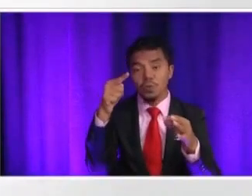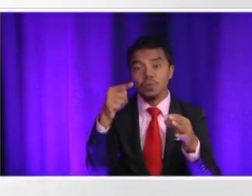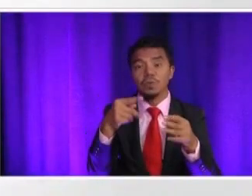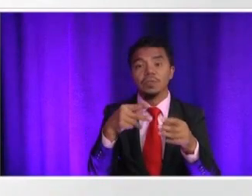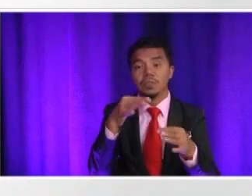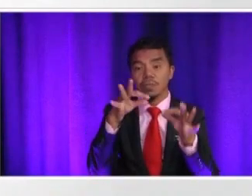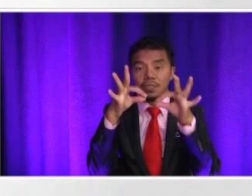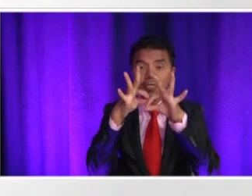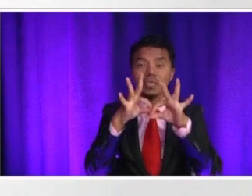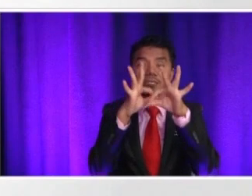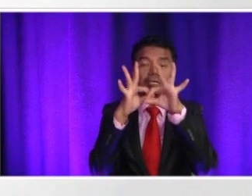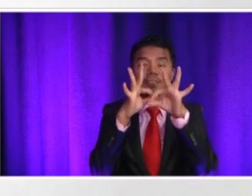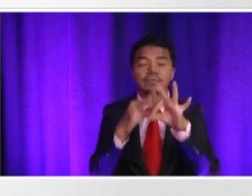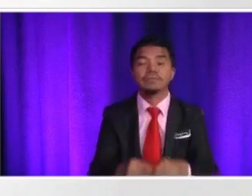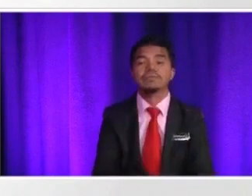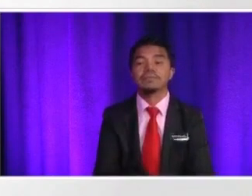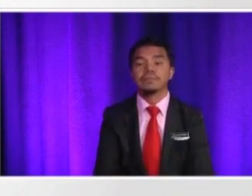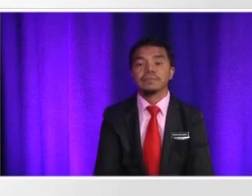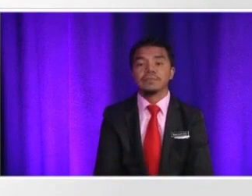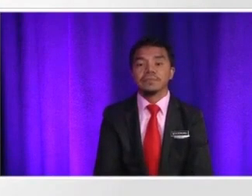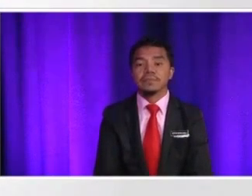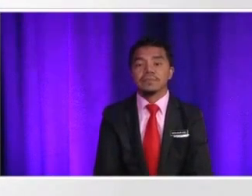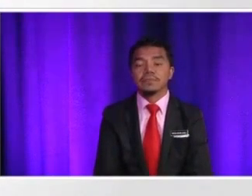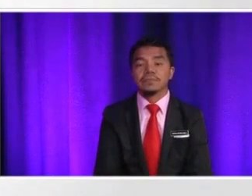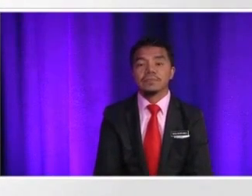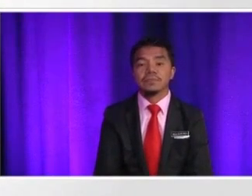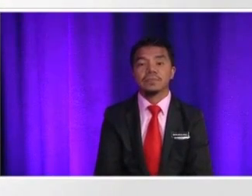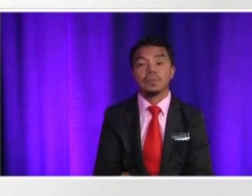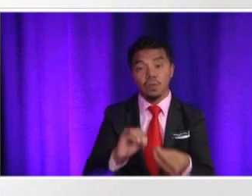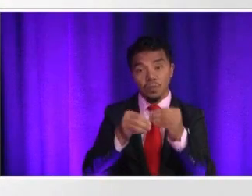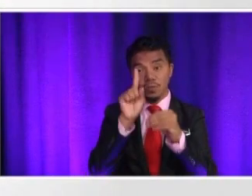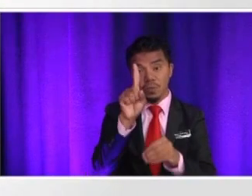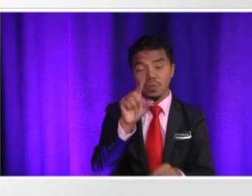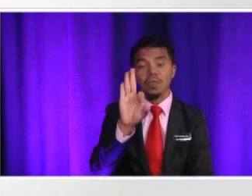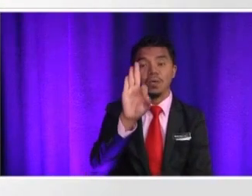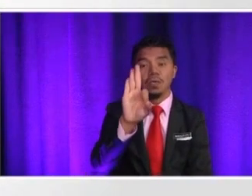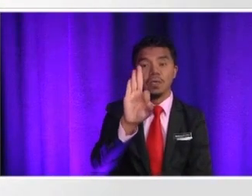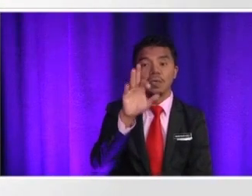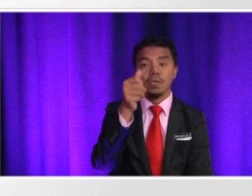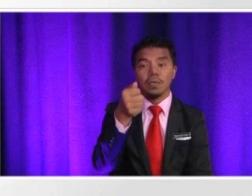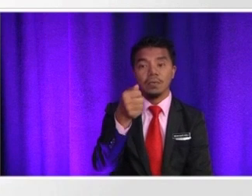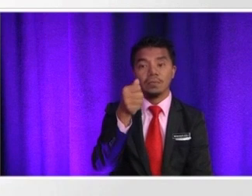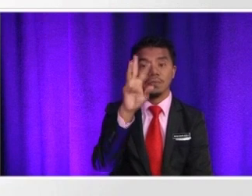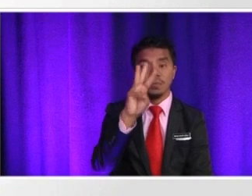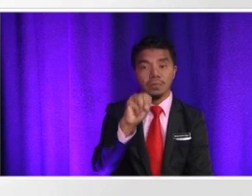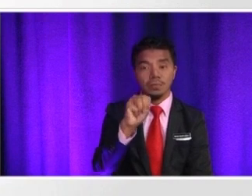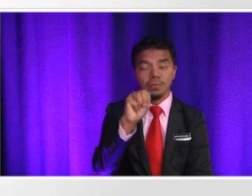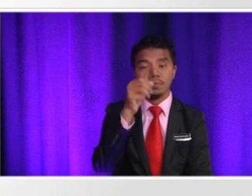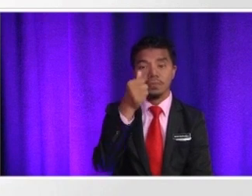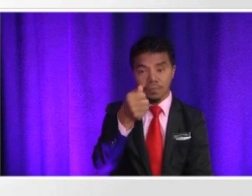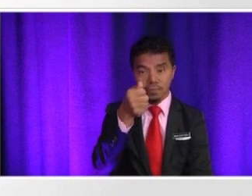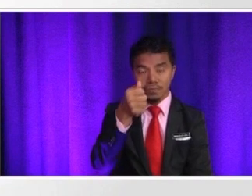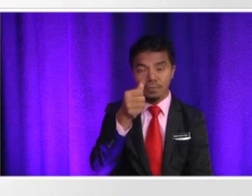Elisa. Elisa. Yang pertama ialah FAMA, iaitu Lembaga Pemasaran